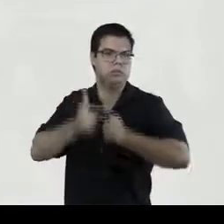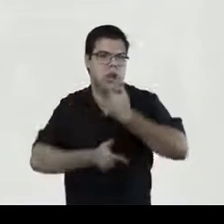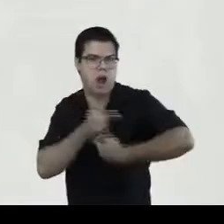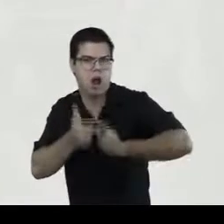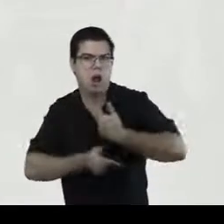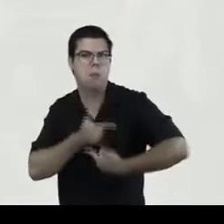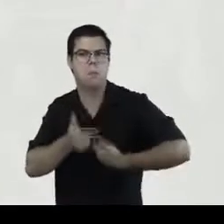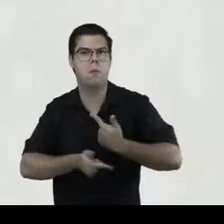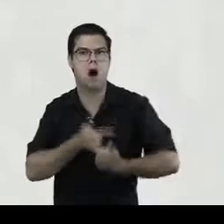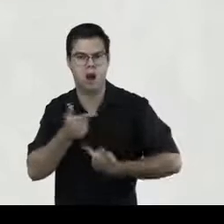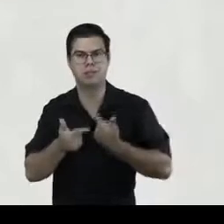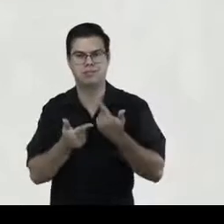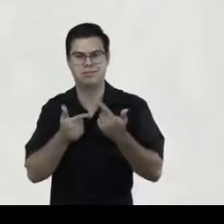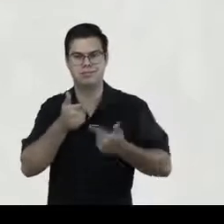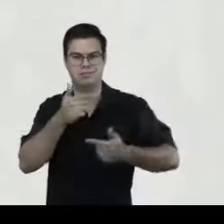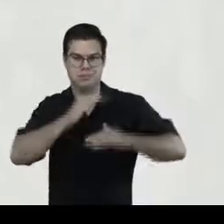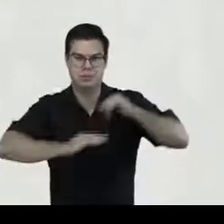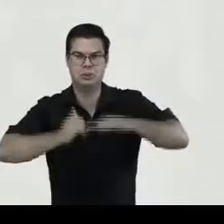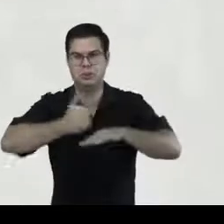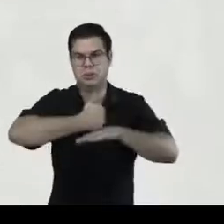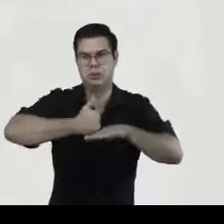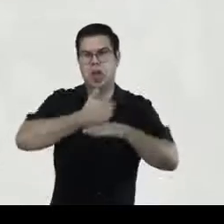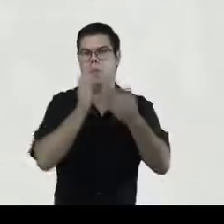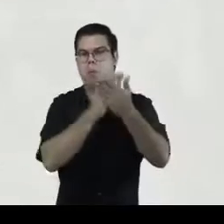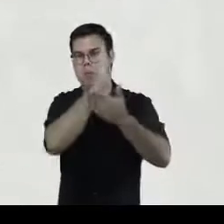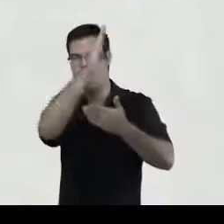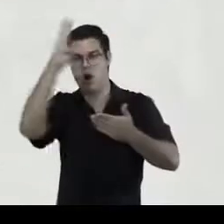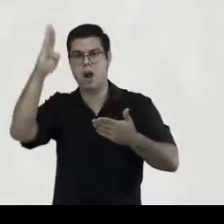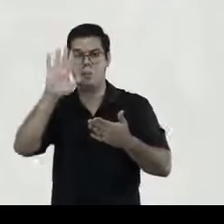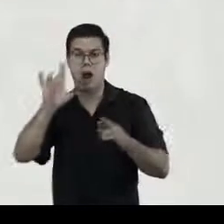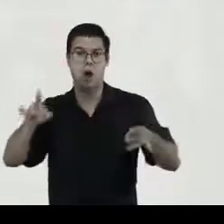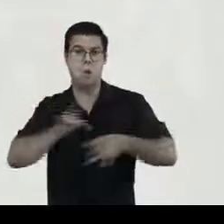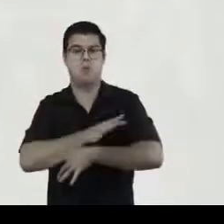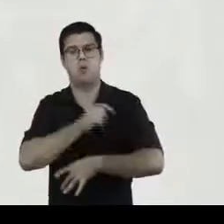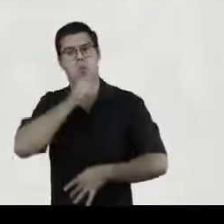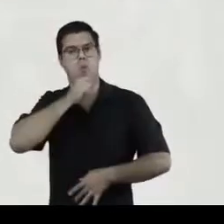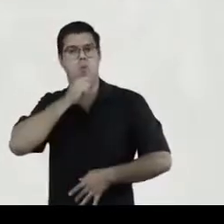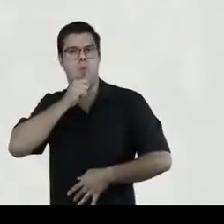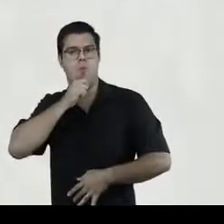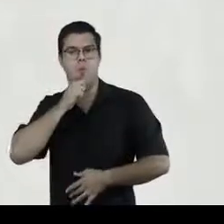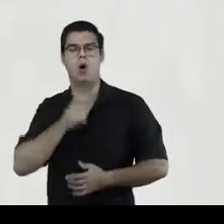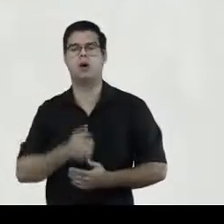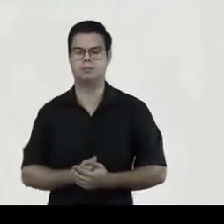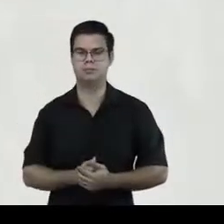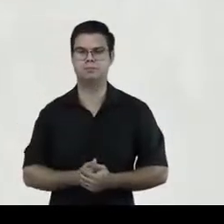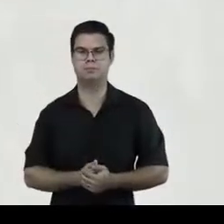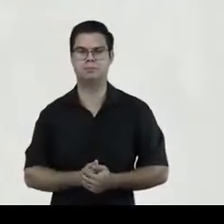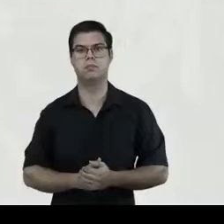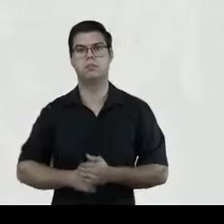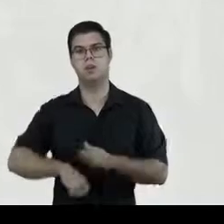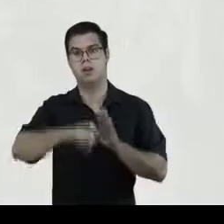und es ist keineswegs abgeschlossen. Für das 16. Jahrhundert, dass